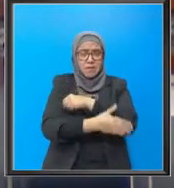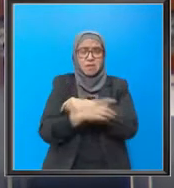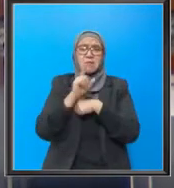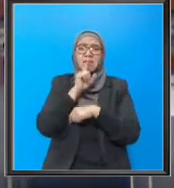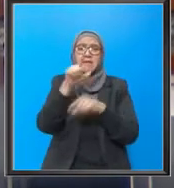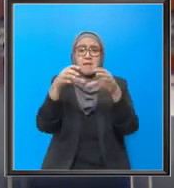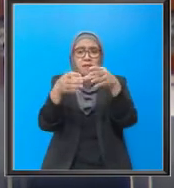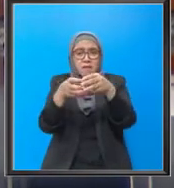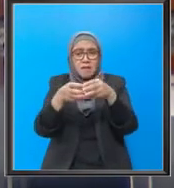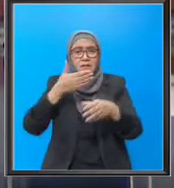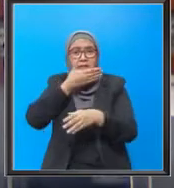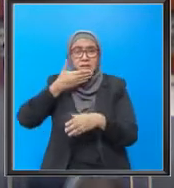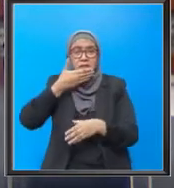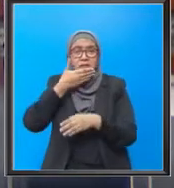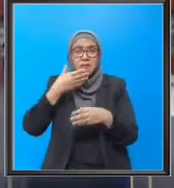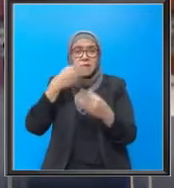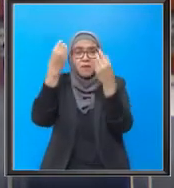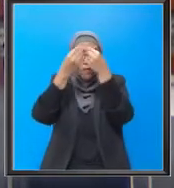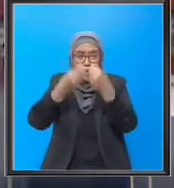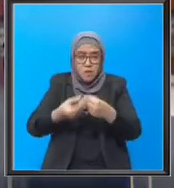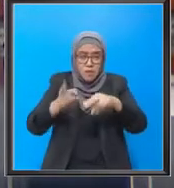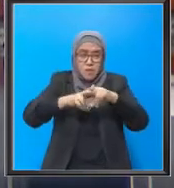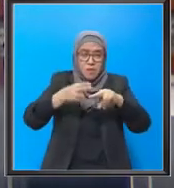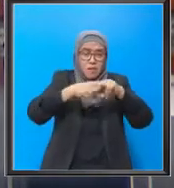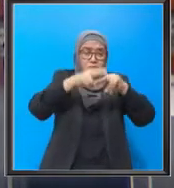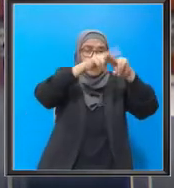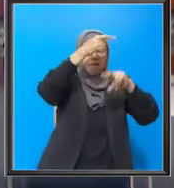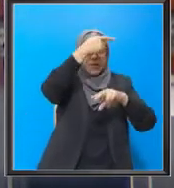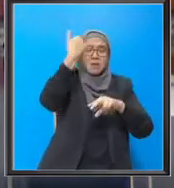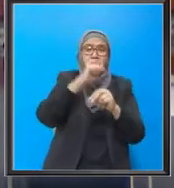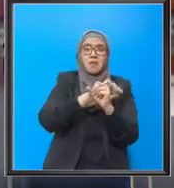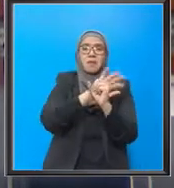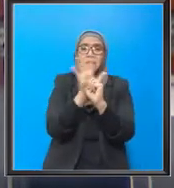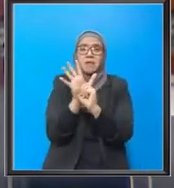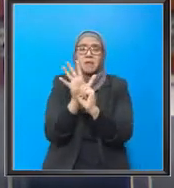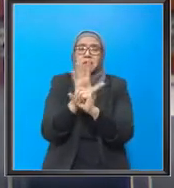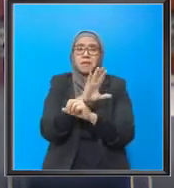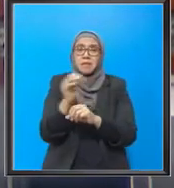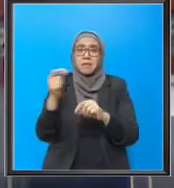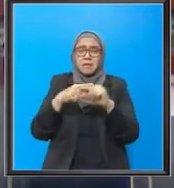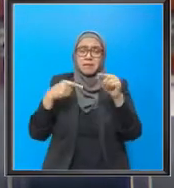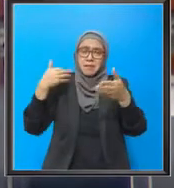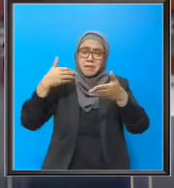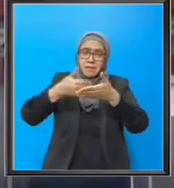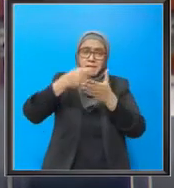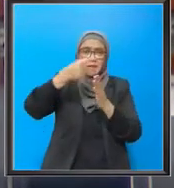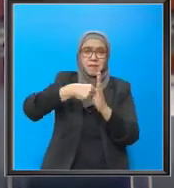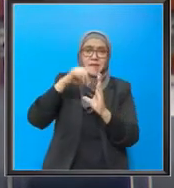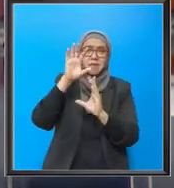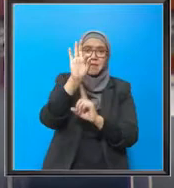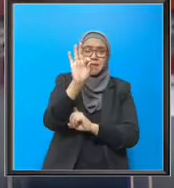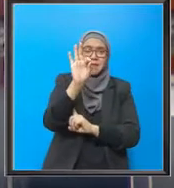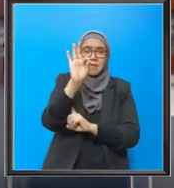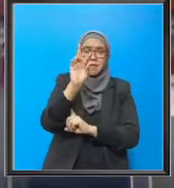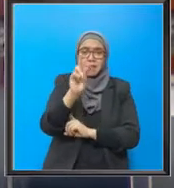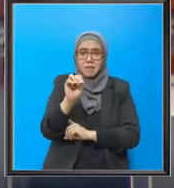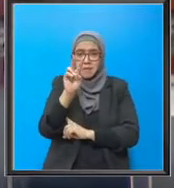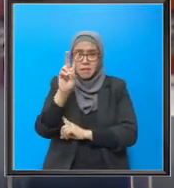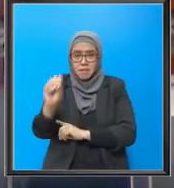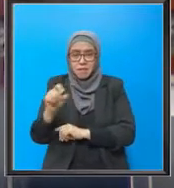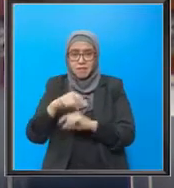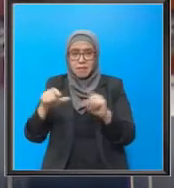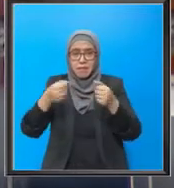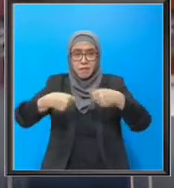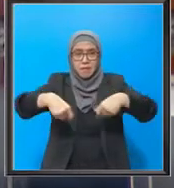meningkat akibat Pendem Ekobit namun stakat Stable 2020 peluang pekerjaan terhadap terhadap